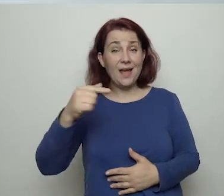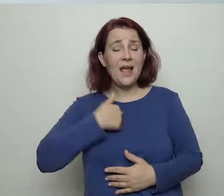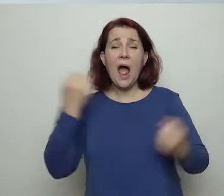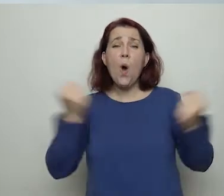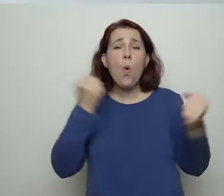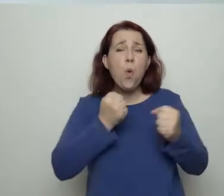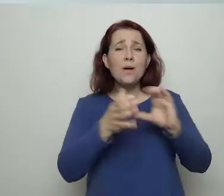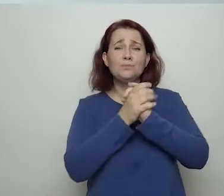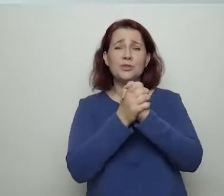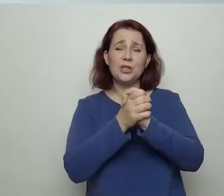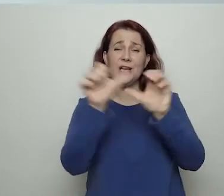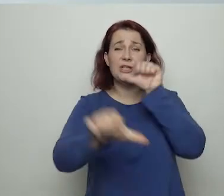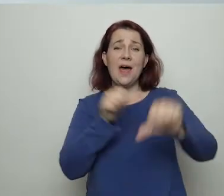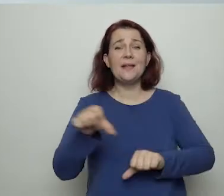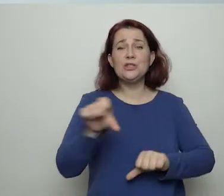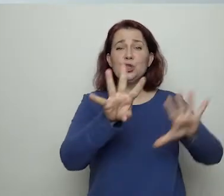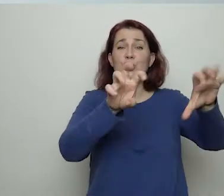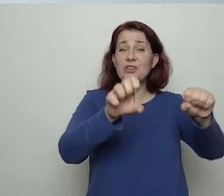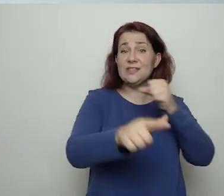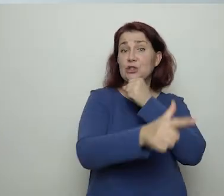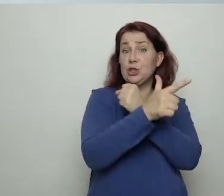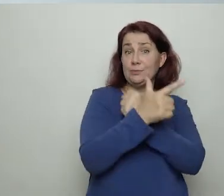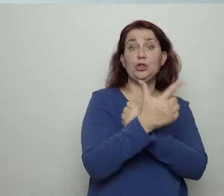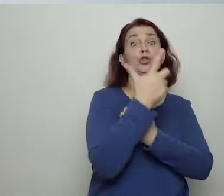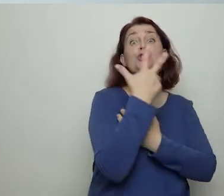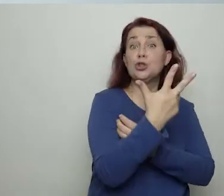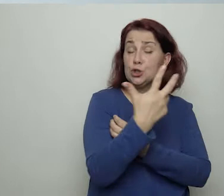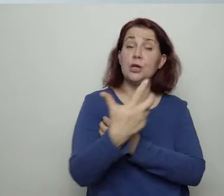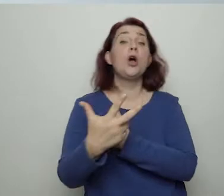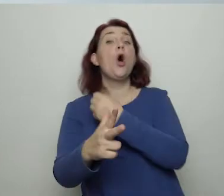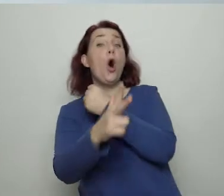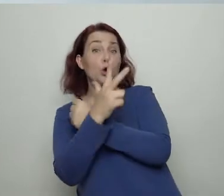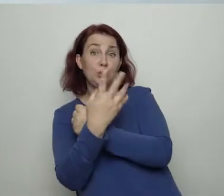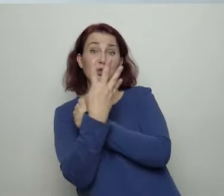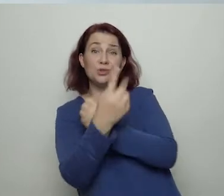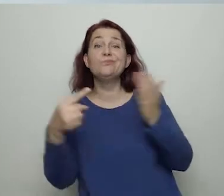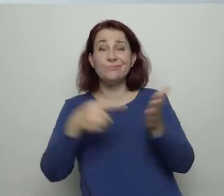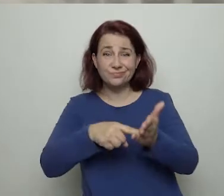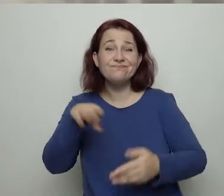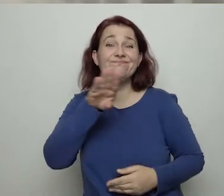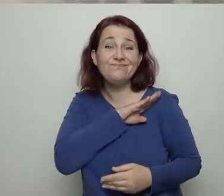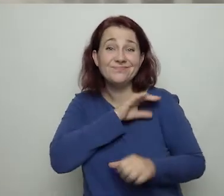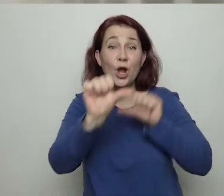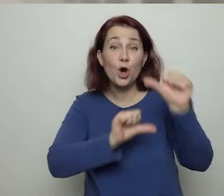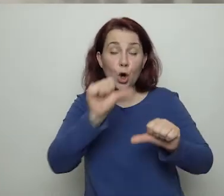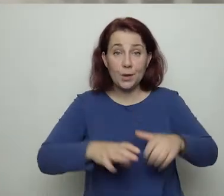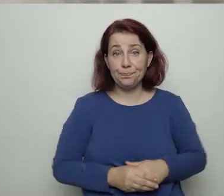Przyjaźni łam się w latach 70 384 czyli do roku jego śmierci